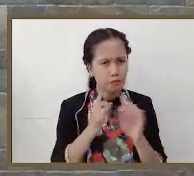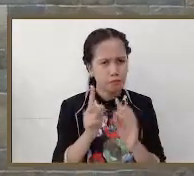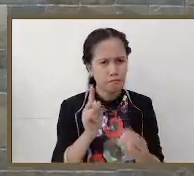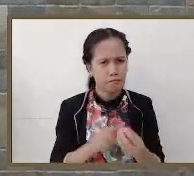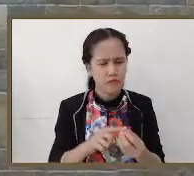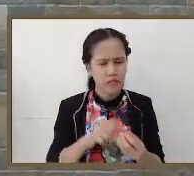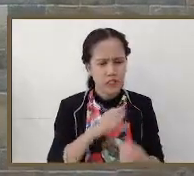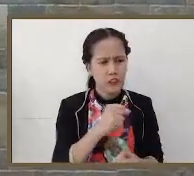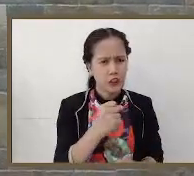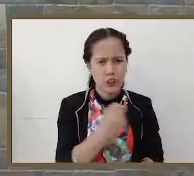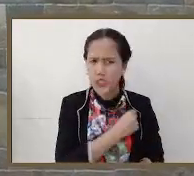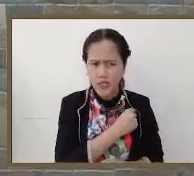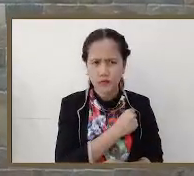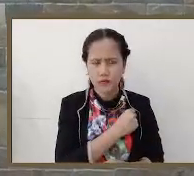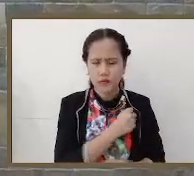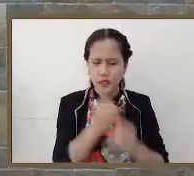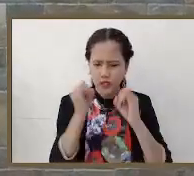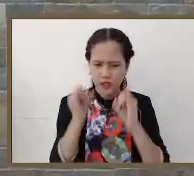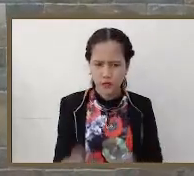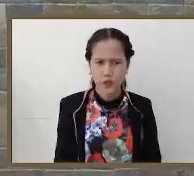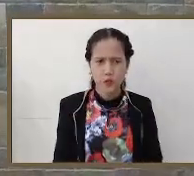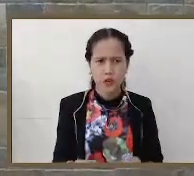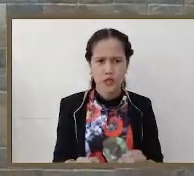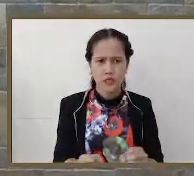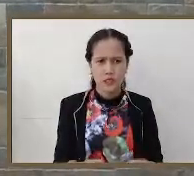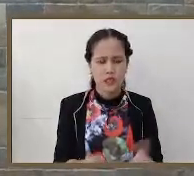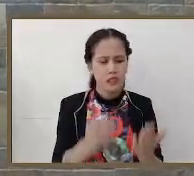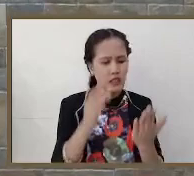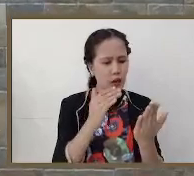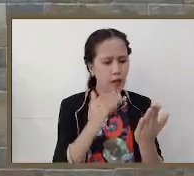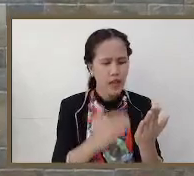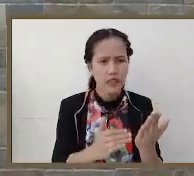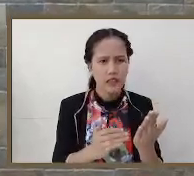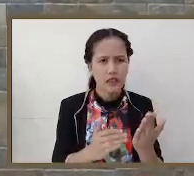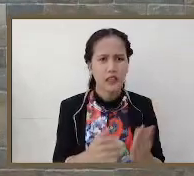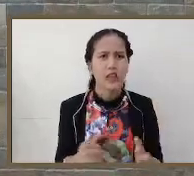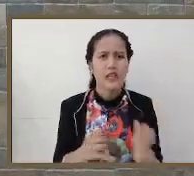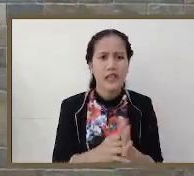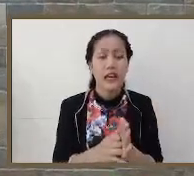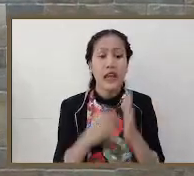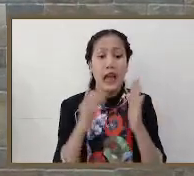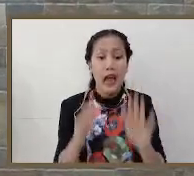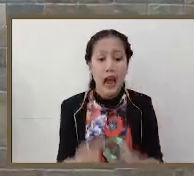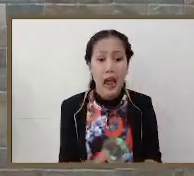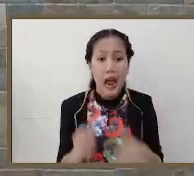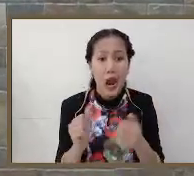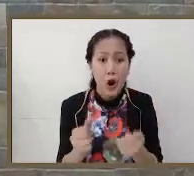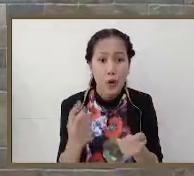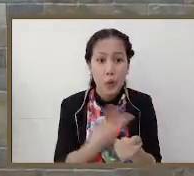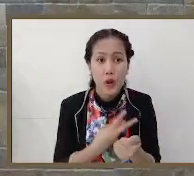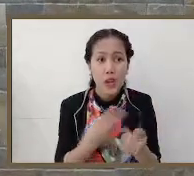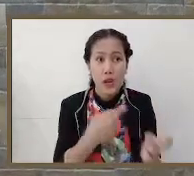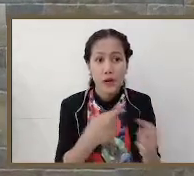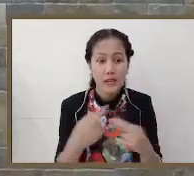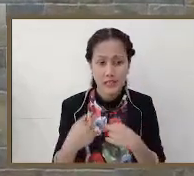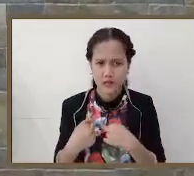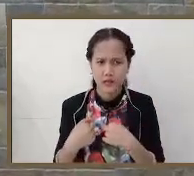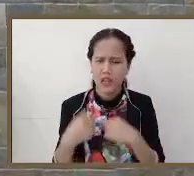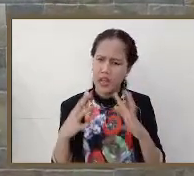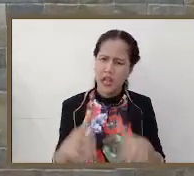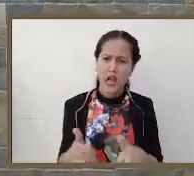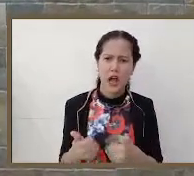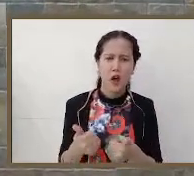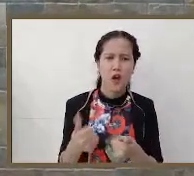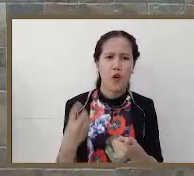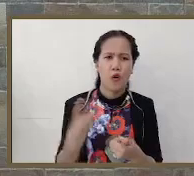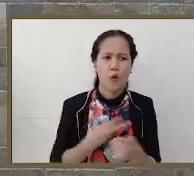self-checking, self-individual checking sa bawat isa po sa atin kung kamusta na po natin tinatanggap or kamusta po ba ang pagtanggap